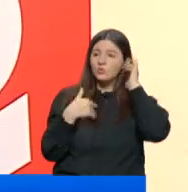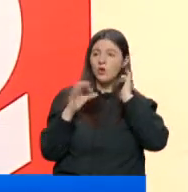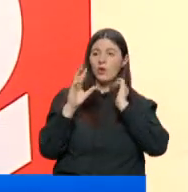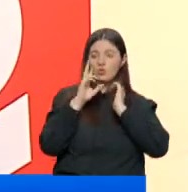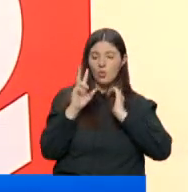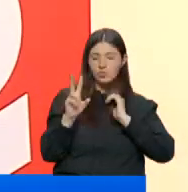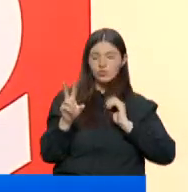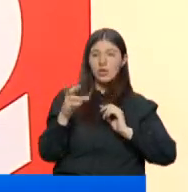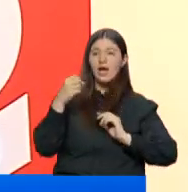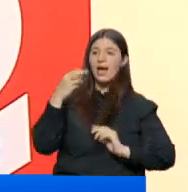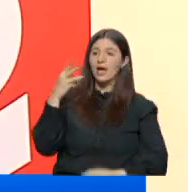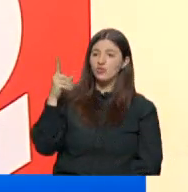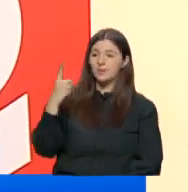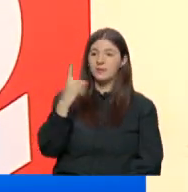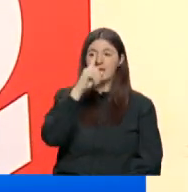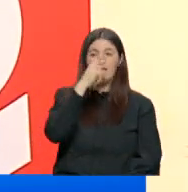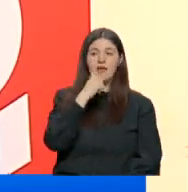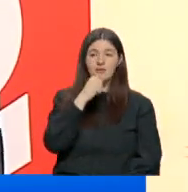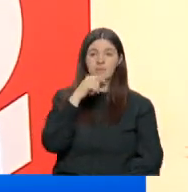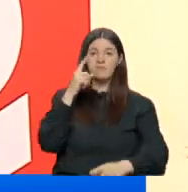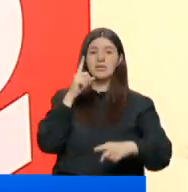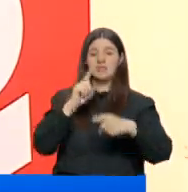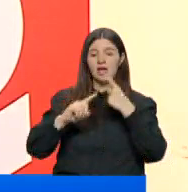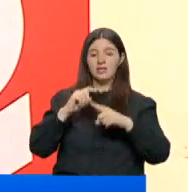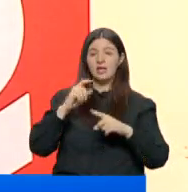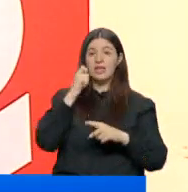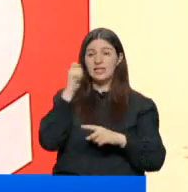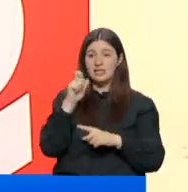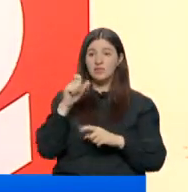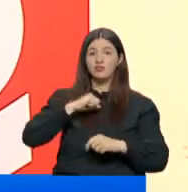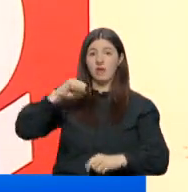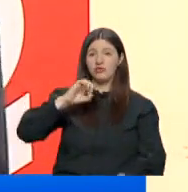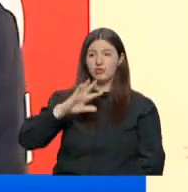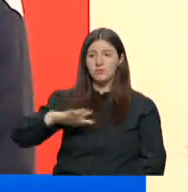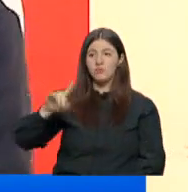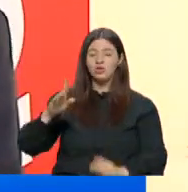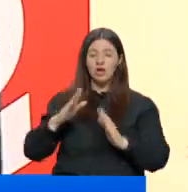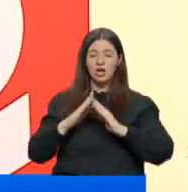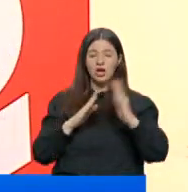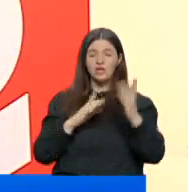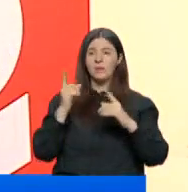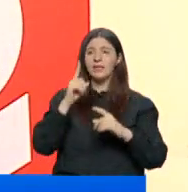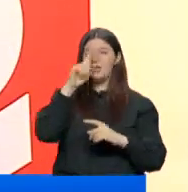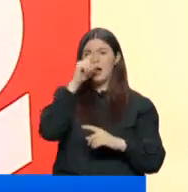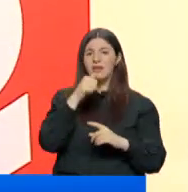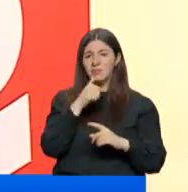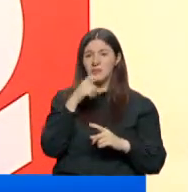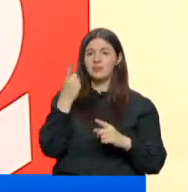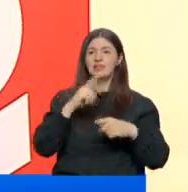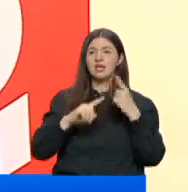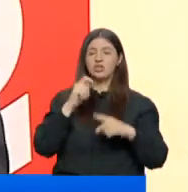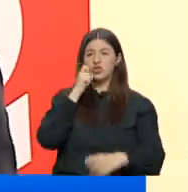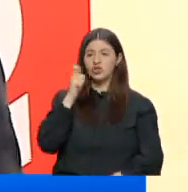gördük. Tayyip Erdoğan bir tek adam, bir siyasal İslamcı, bir sağcı figür. Bunun karşısına bir tek adamı, bir